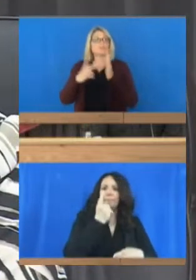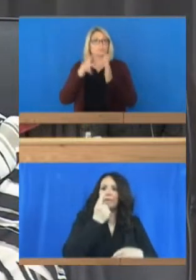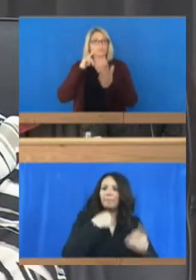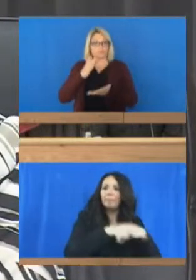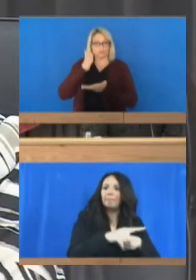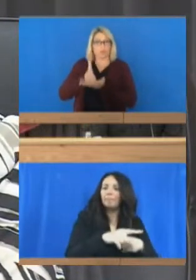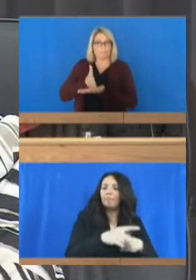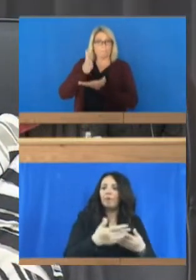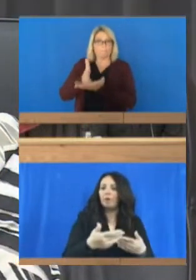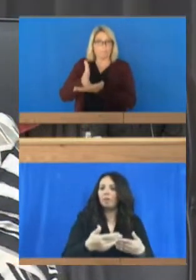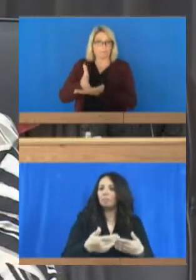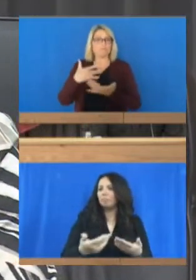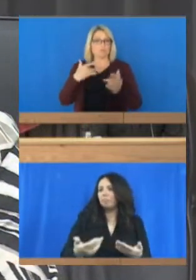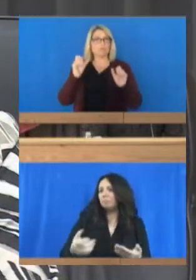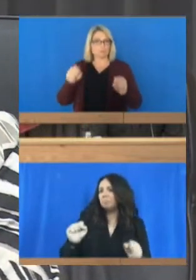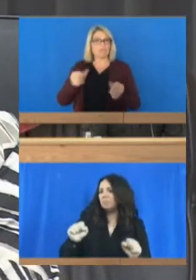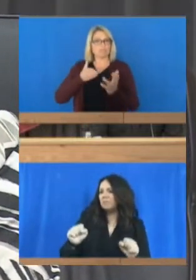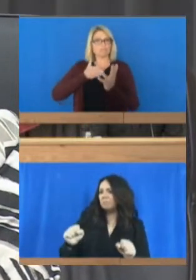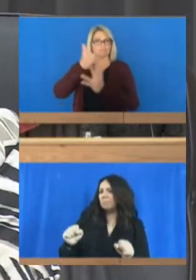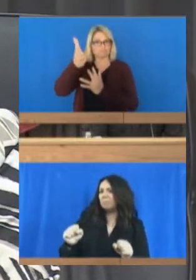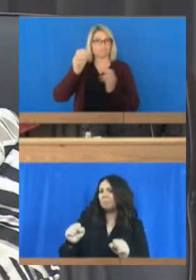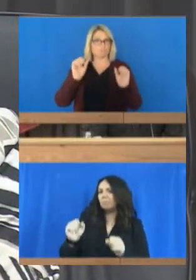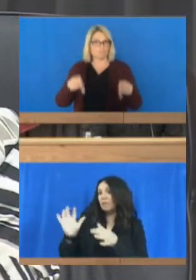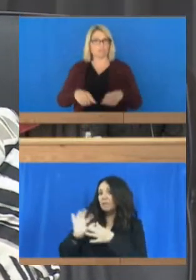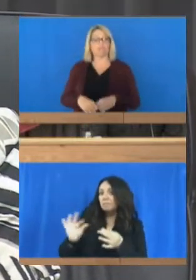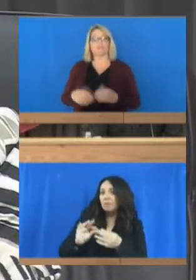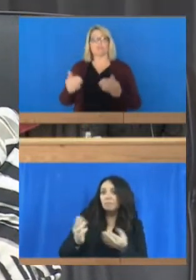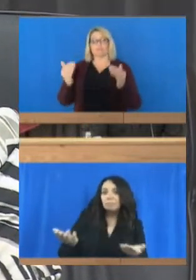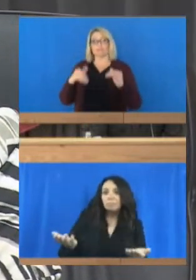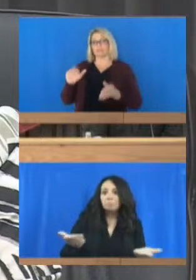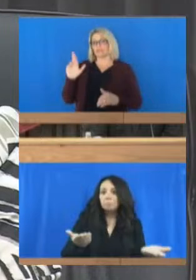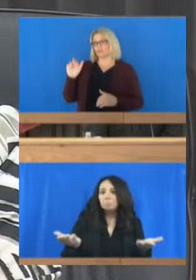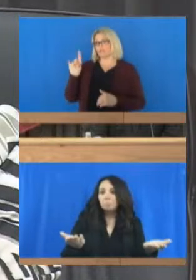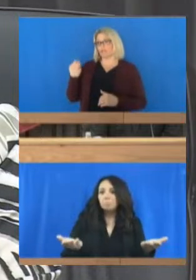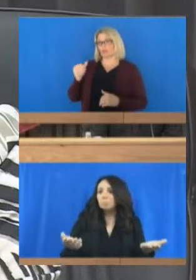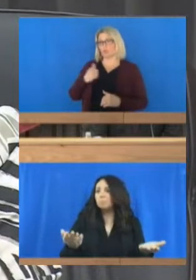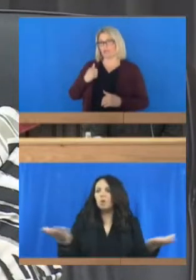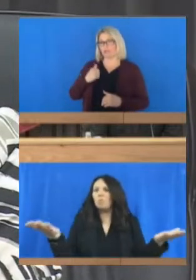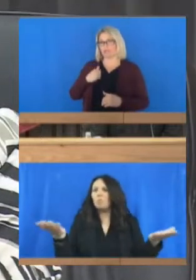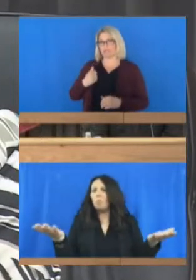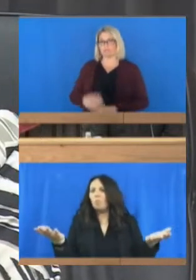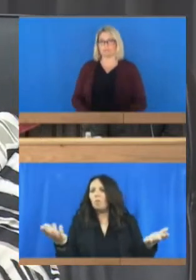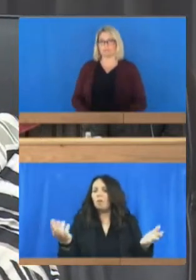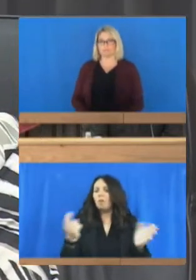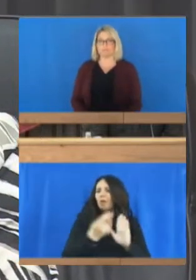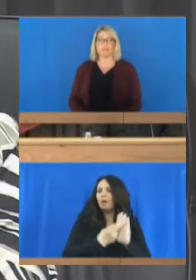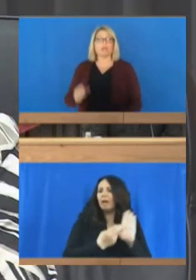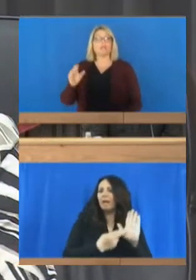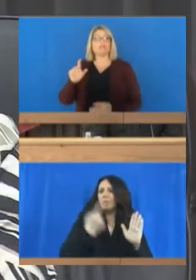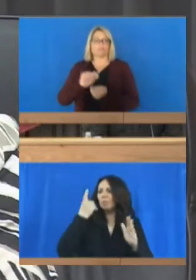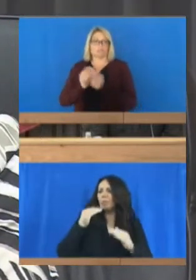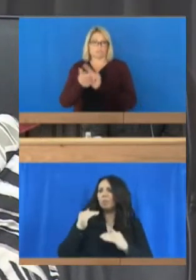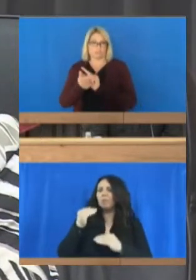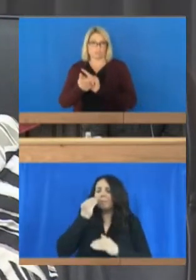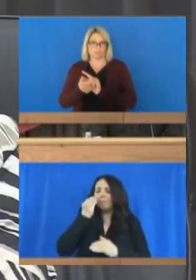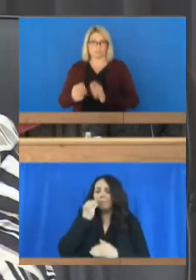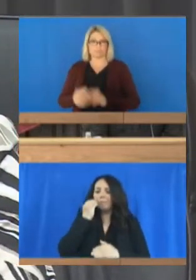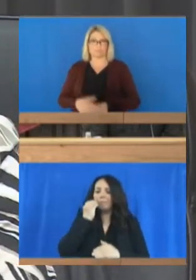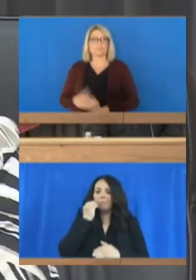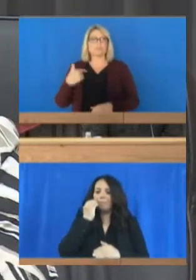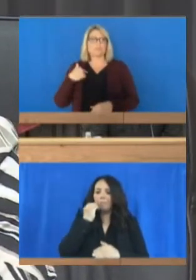semaines? En général, ça c'est le plan, mais ça peut avancer plus vite que ça si on reçoit plus de